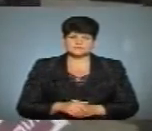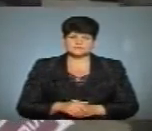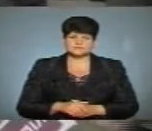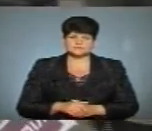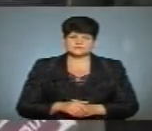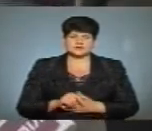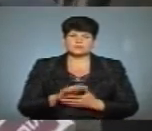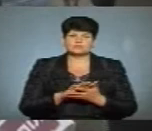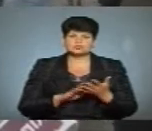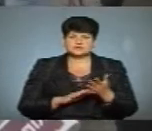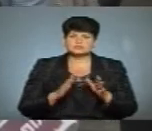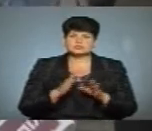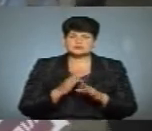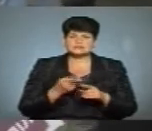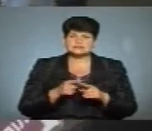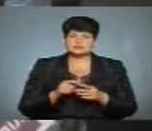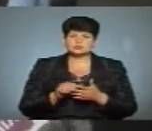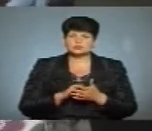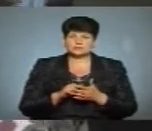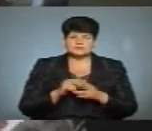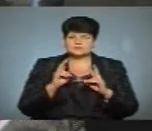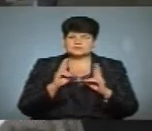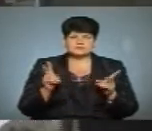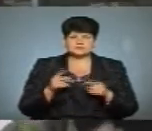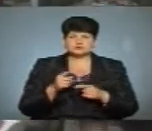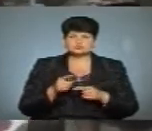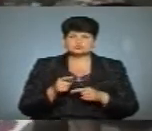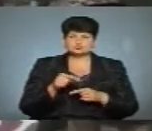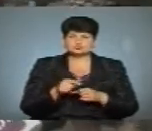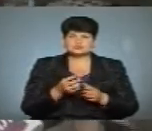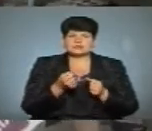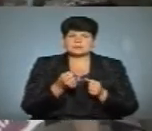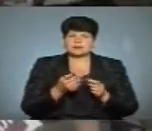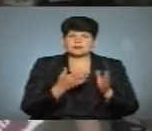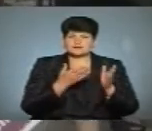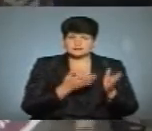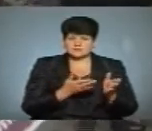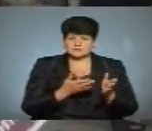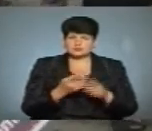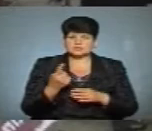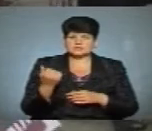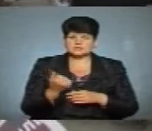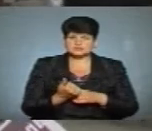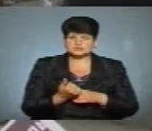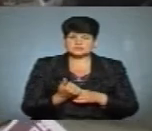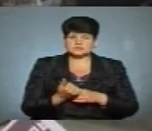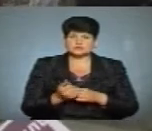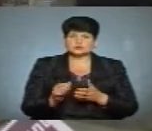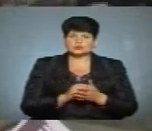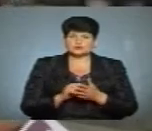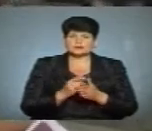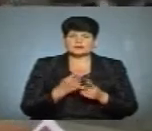Подальша доля тих документів півроку, не знаю, чому його там їх тримали. Нарешті тиждень тому вони, ті документи